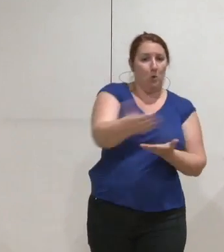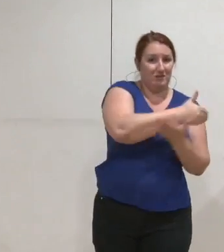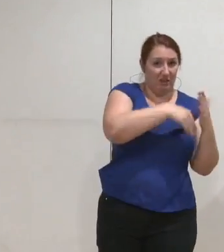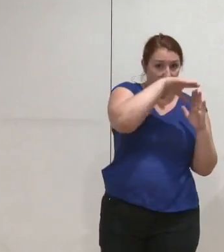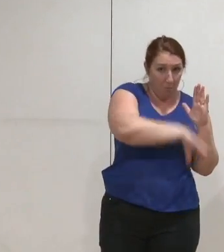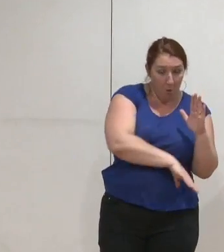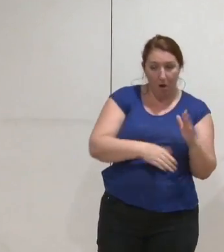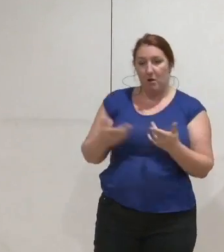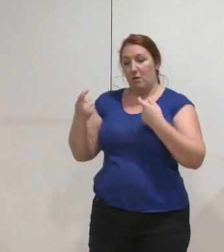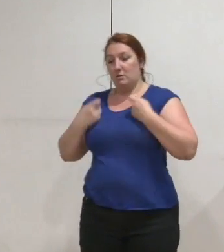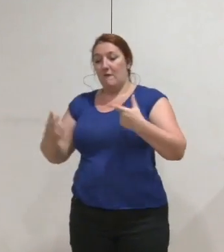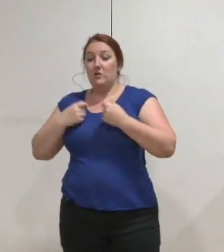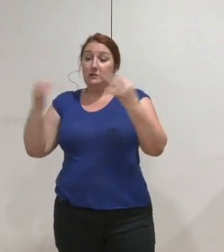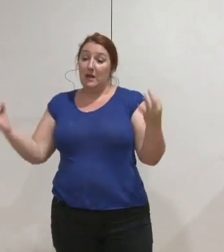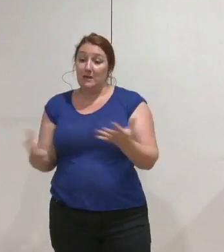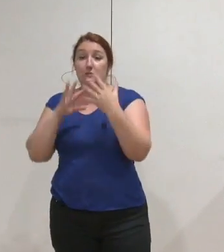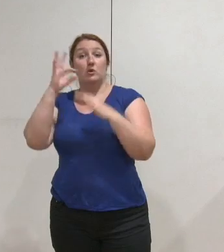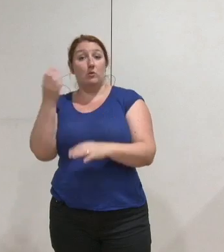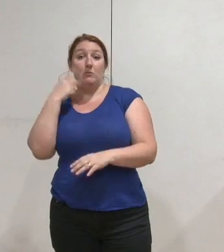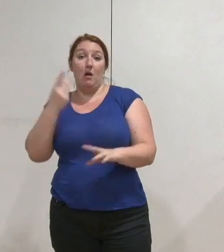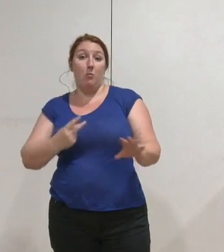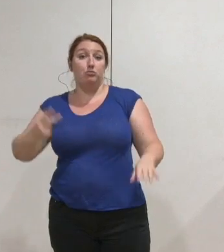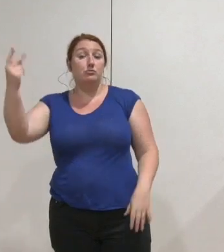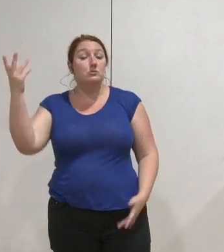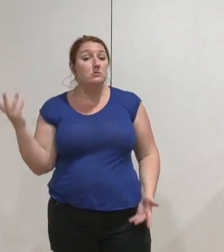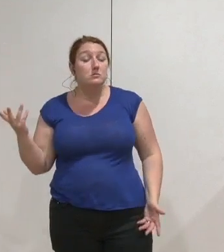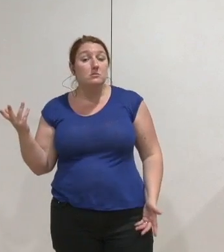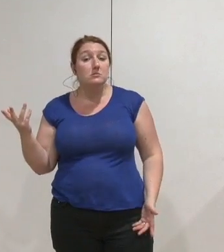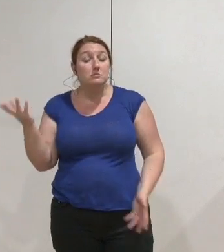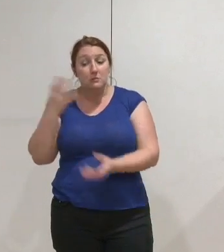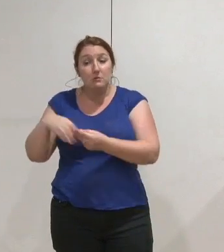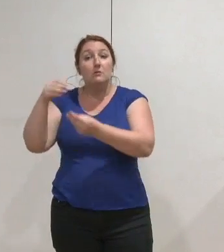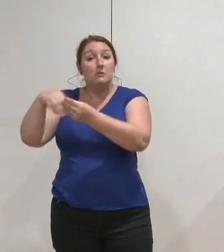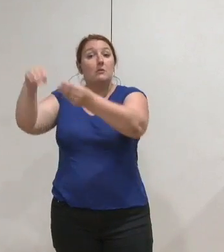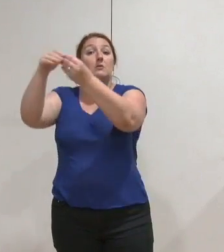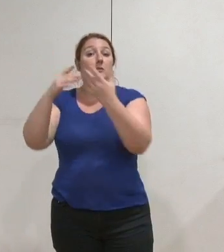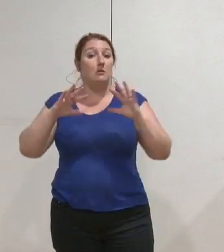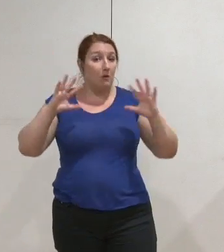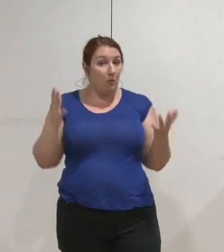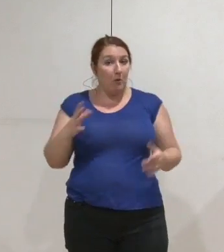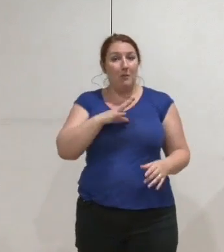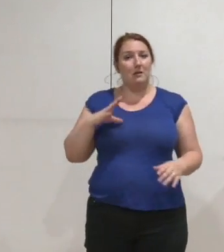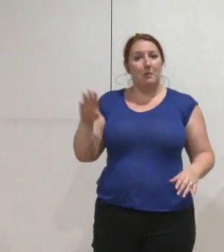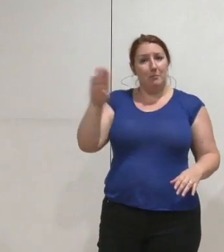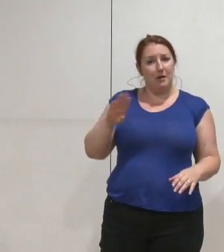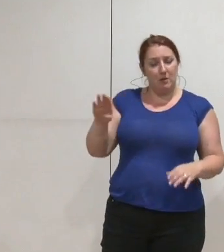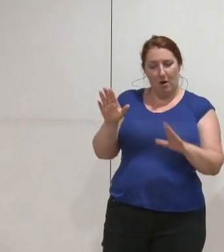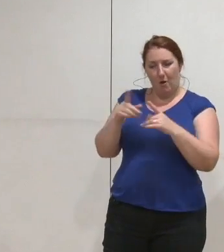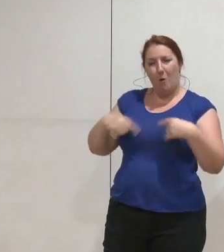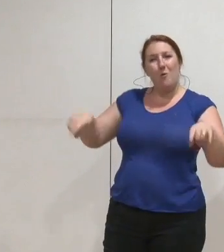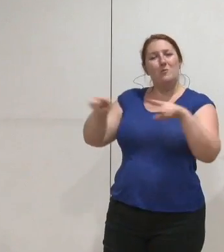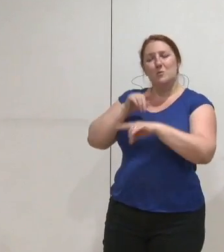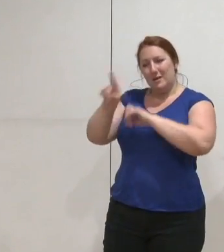d'exceptionnel certes mais des dépenses en plus comment allez-vous faire alors que Madame madame Bernard en commission jeavais posé les